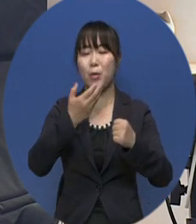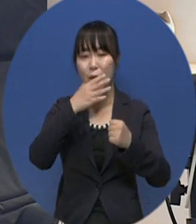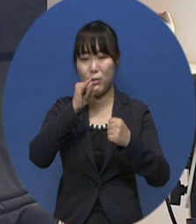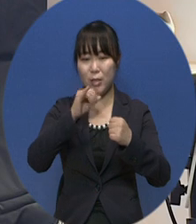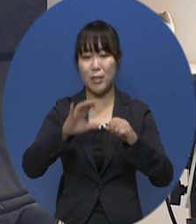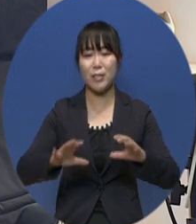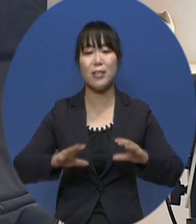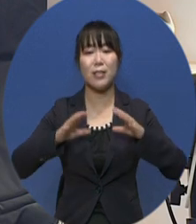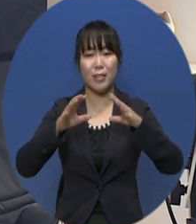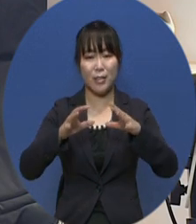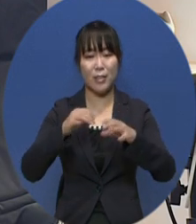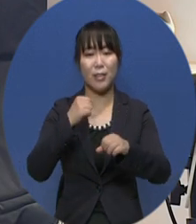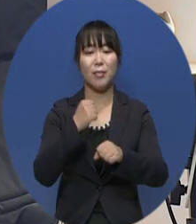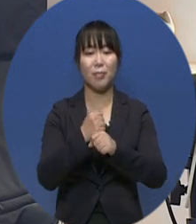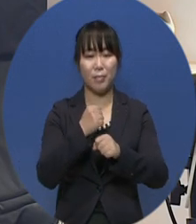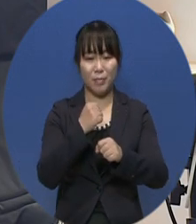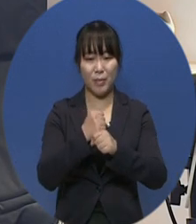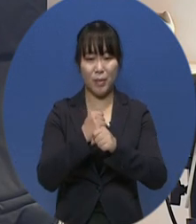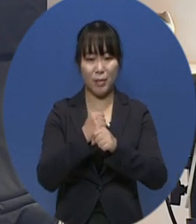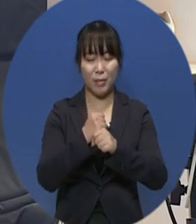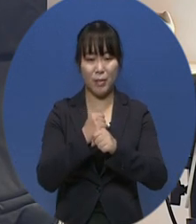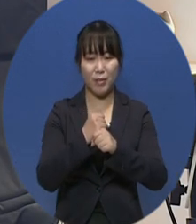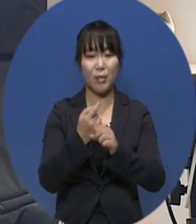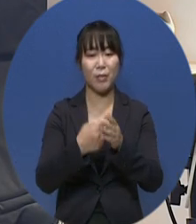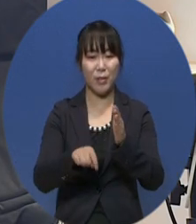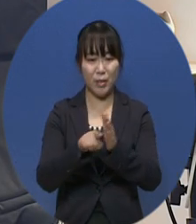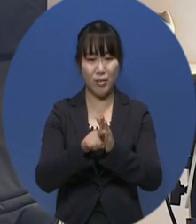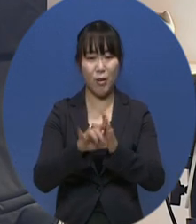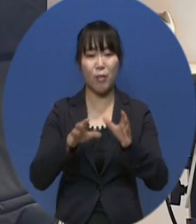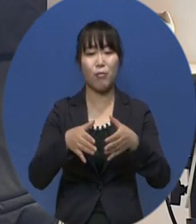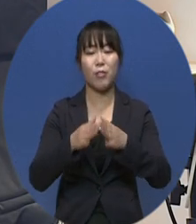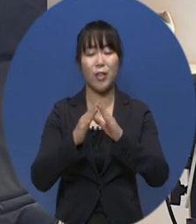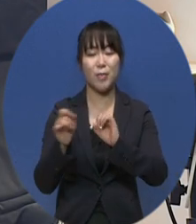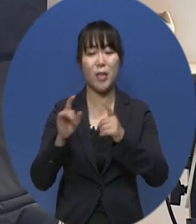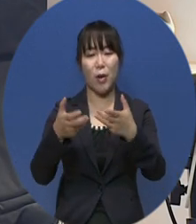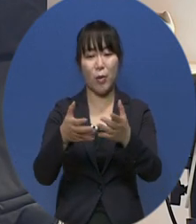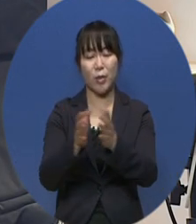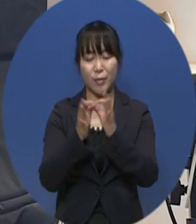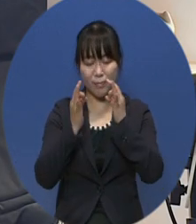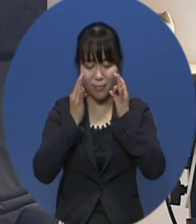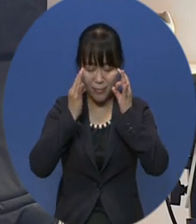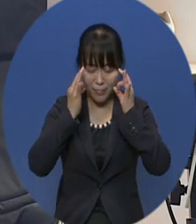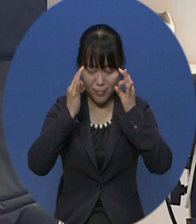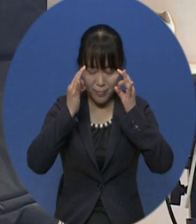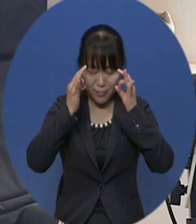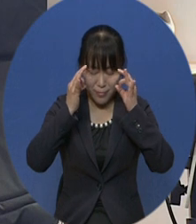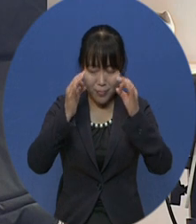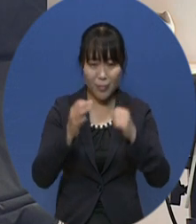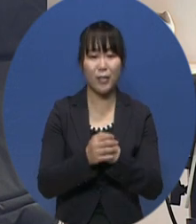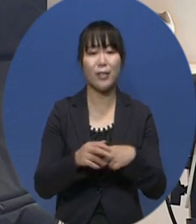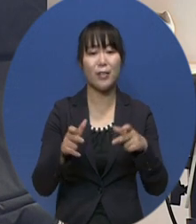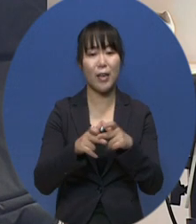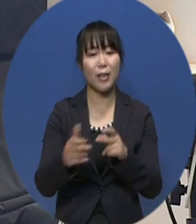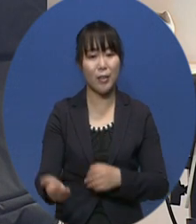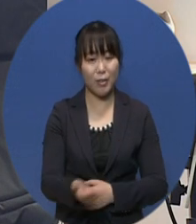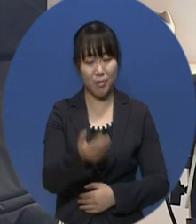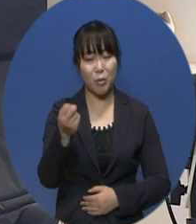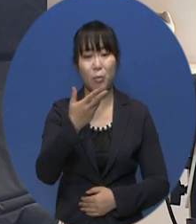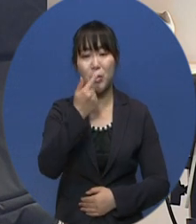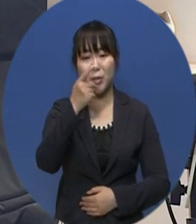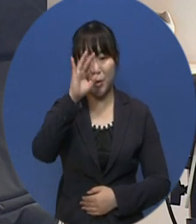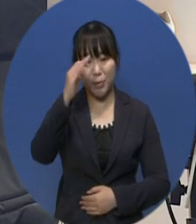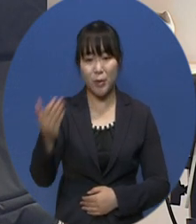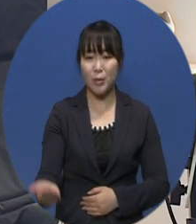있는 그런 나라를, 세상을 만드는데 국립재활원이 노력하려고 합니다. 장애인 여러분, 복지TV